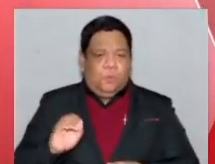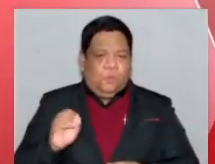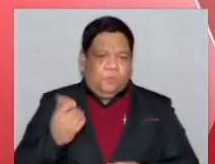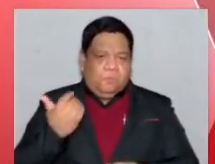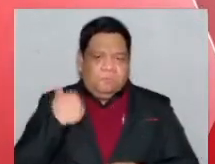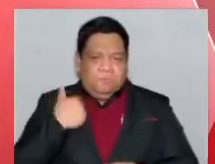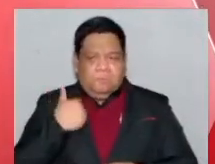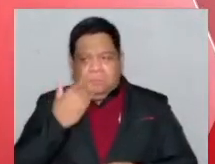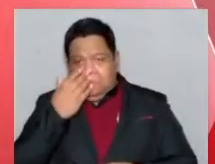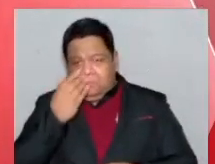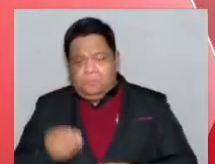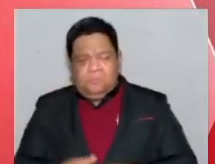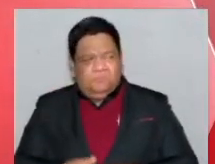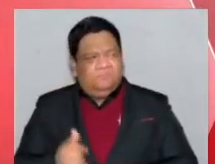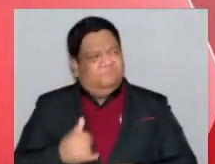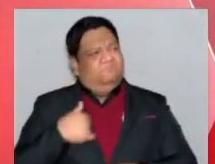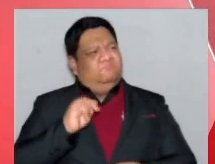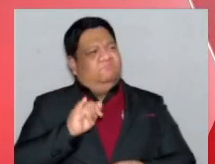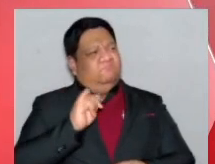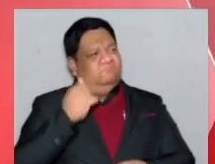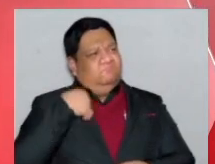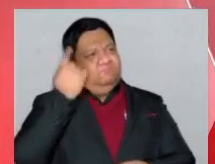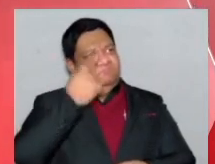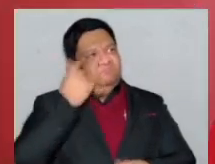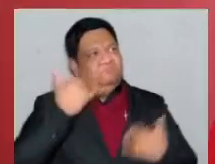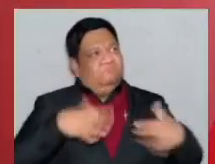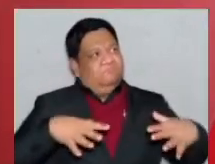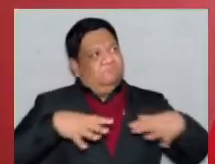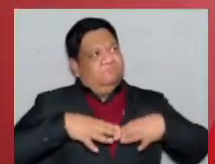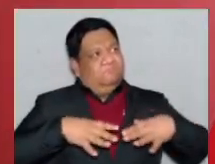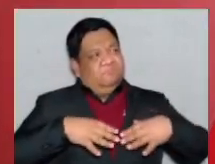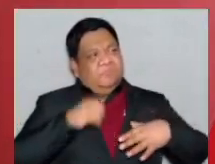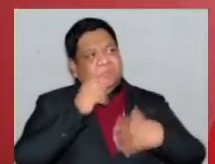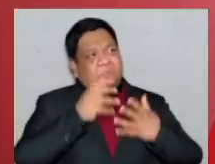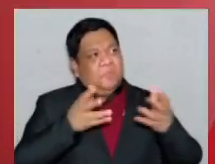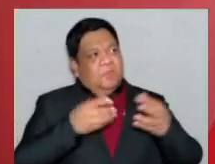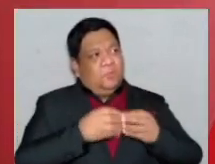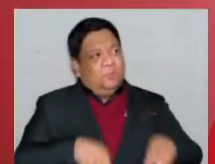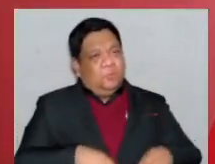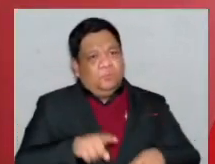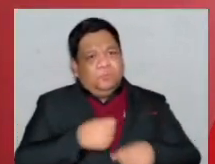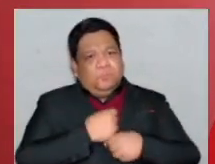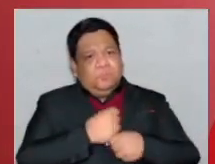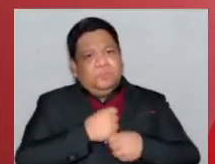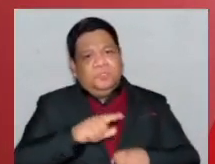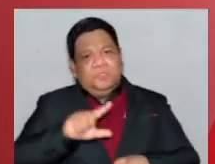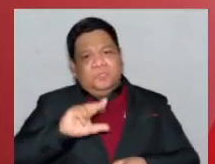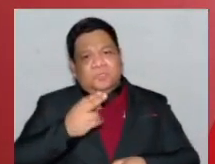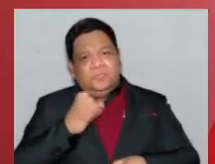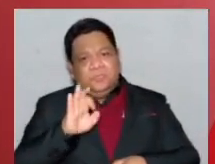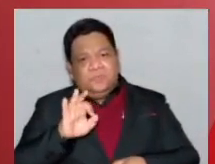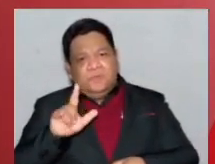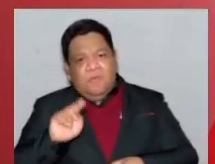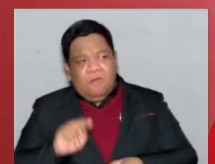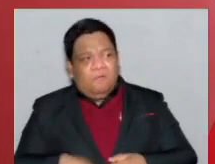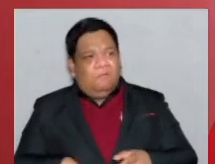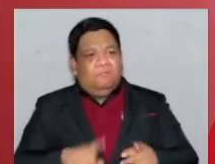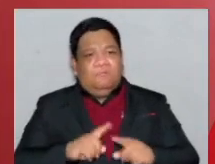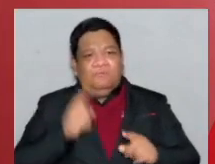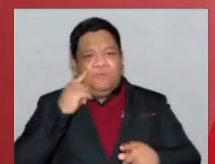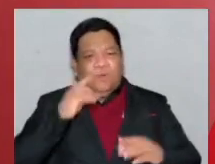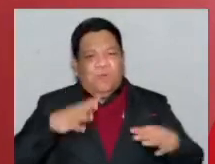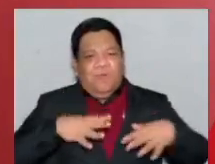season, wala na masyadong bibili ng itlog na magagawa ng mga leche flan, yung mga kinakain ho natin pagka mga holiday season. So